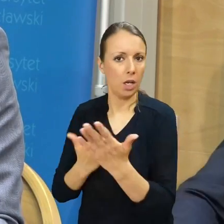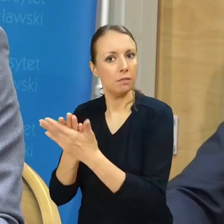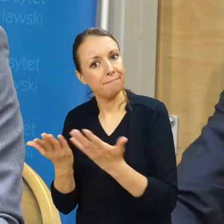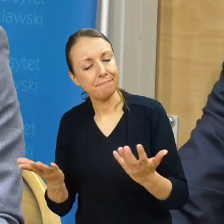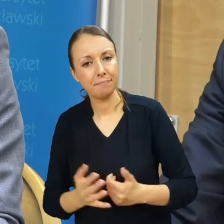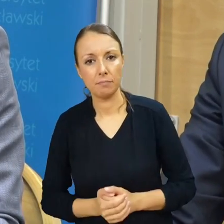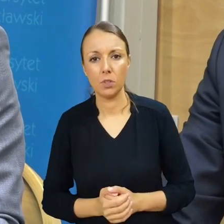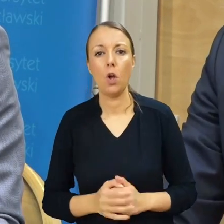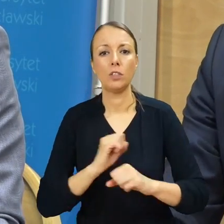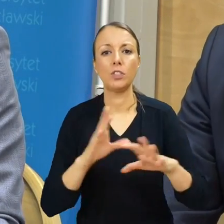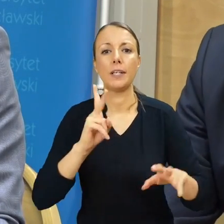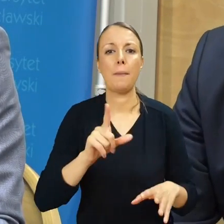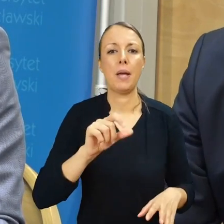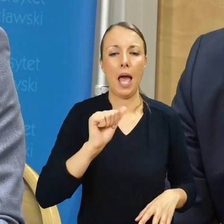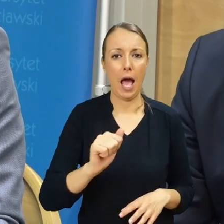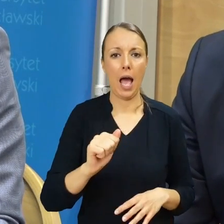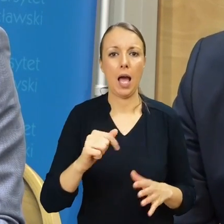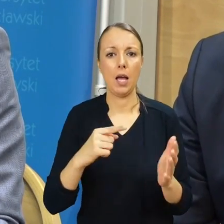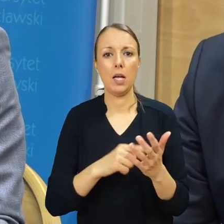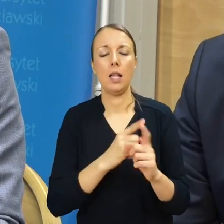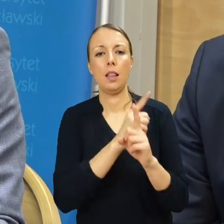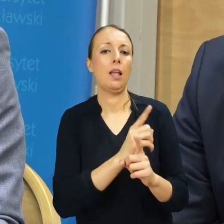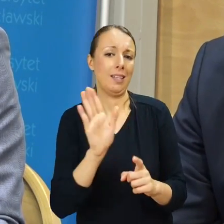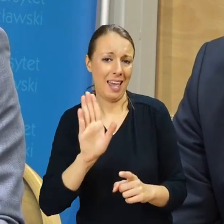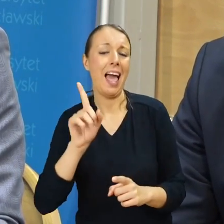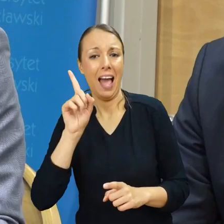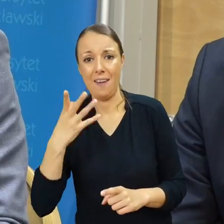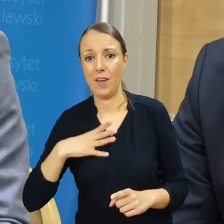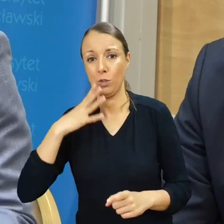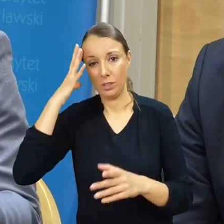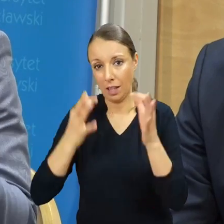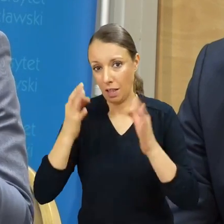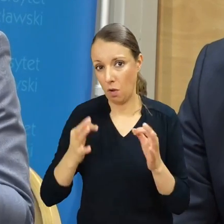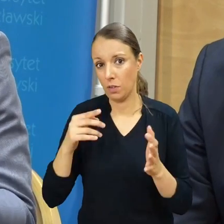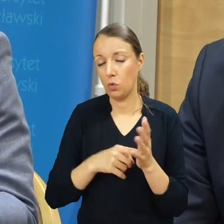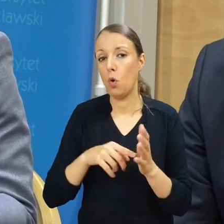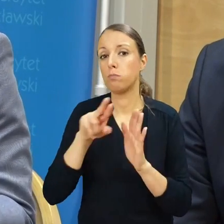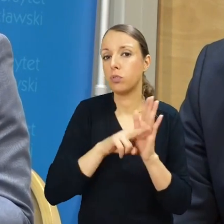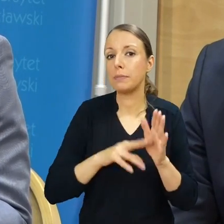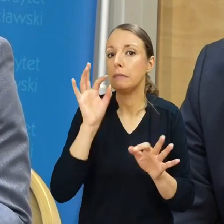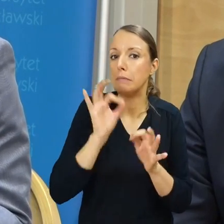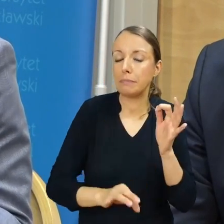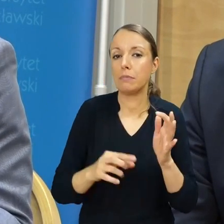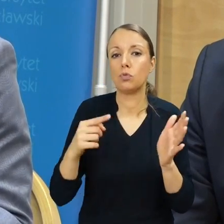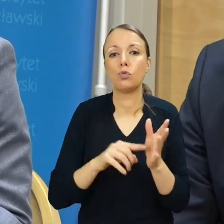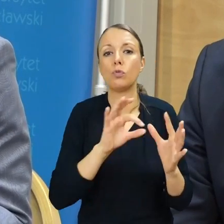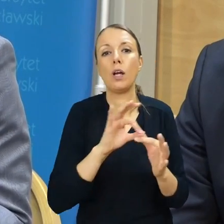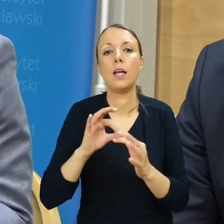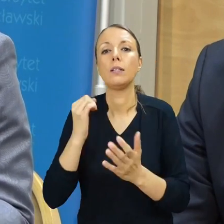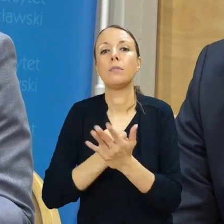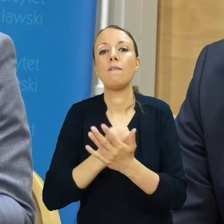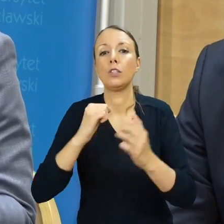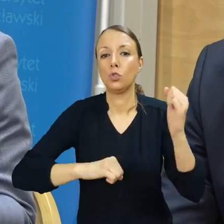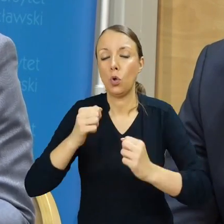KPA, no trochę by trzeba tutaj się zastanowić, że te przepisy szczególne, które tworzą nam tą sprawę sądowo-administracyjną w